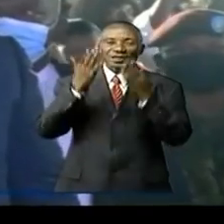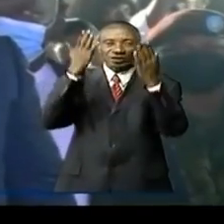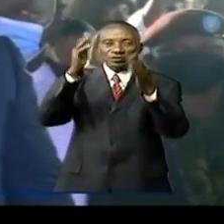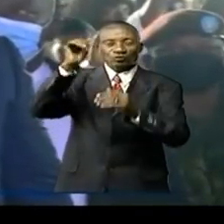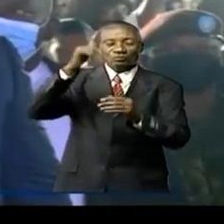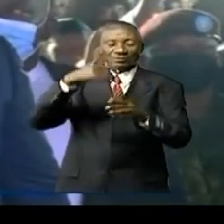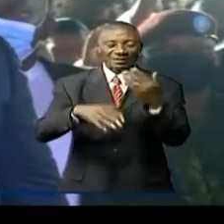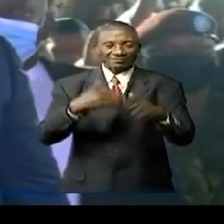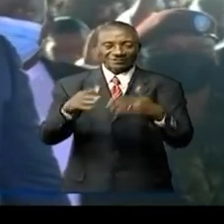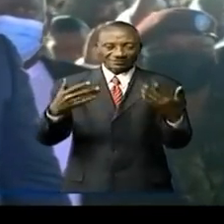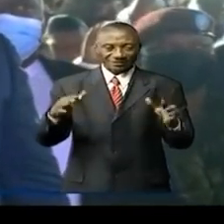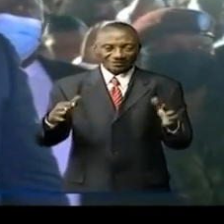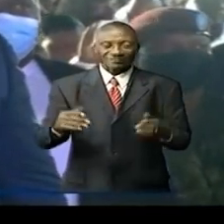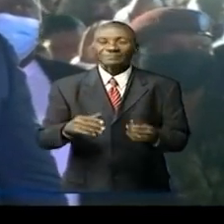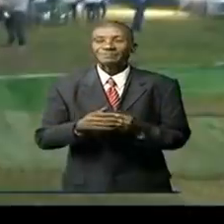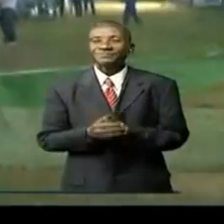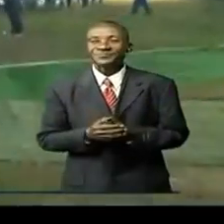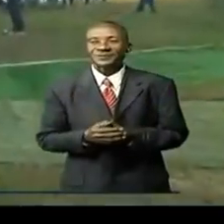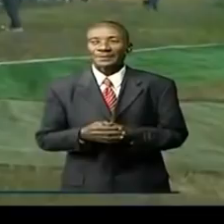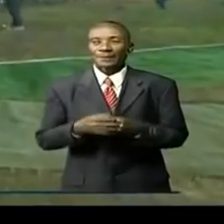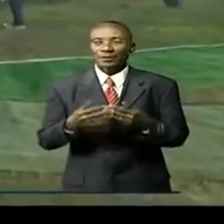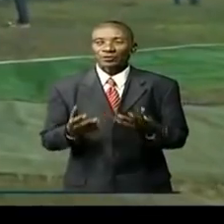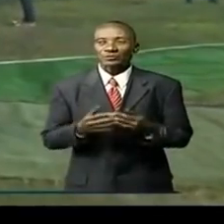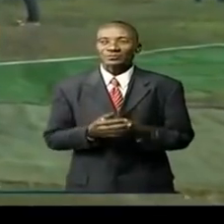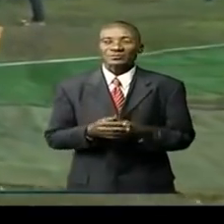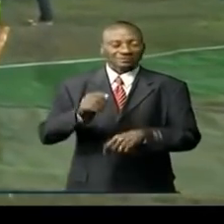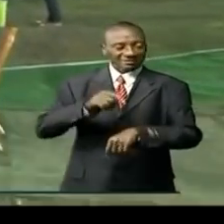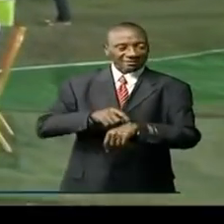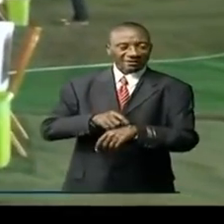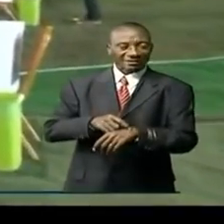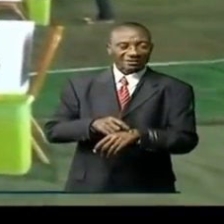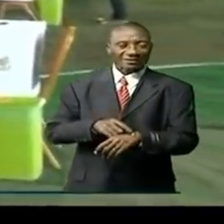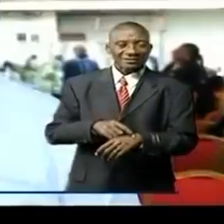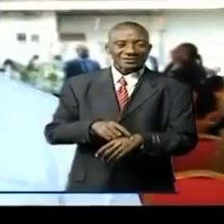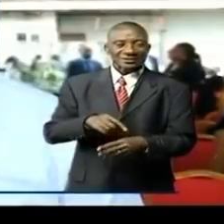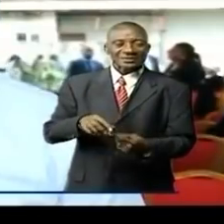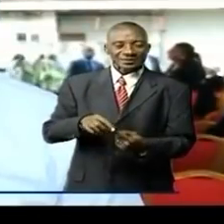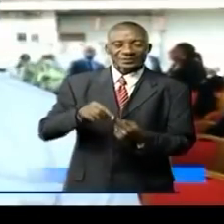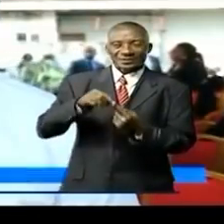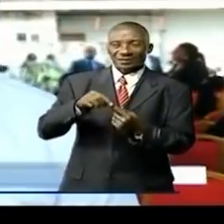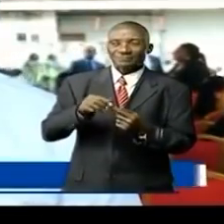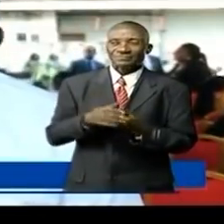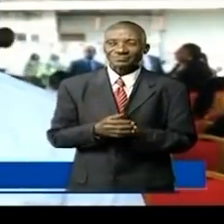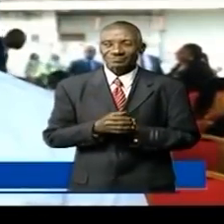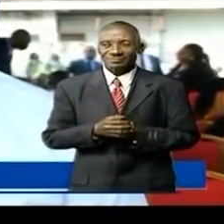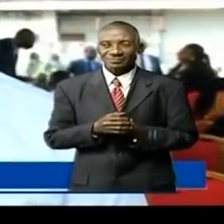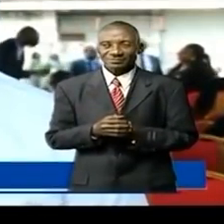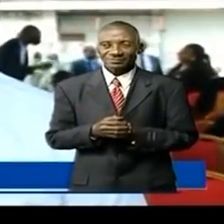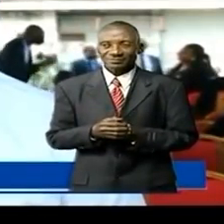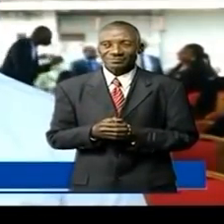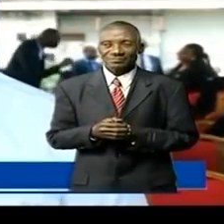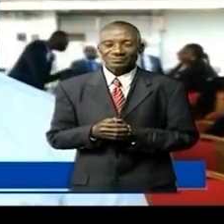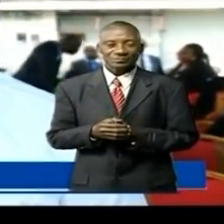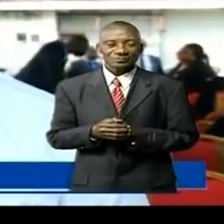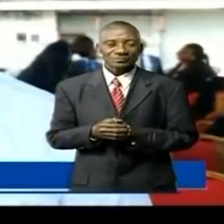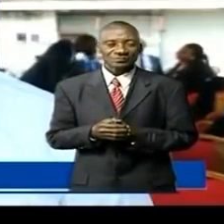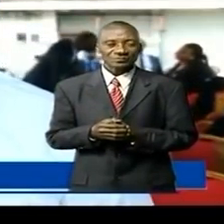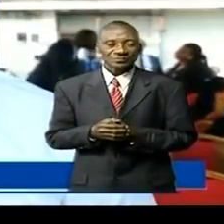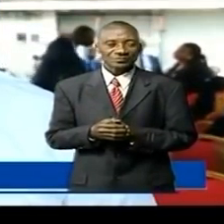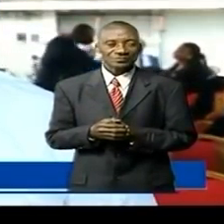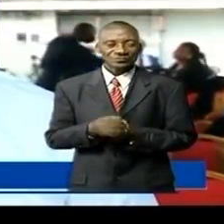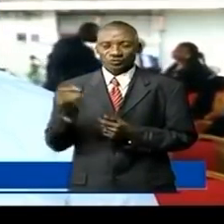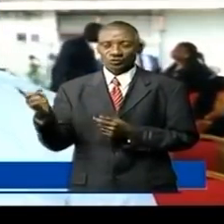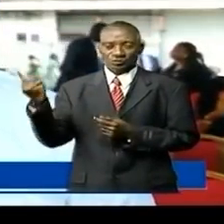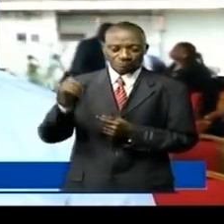l'étape de l'offrande spéciale, un des grands moments de cette célébration. En sa visite, est une présence d'un enfant de